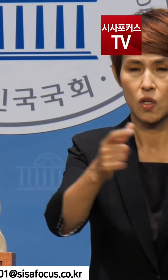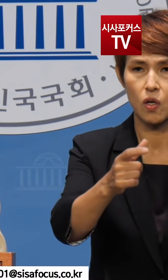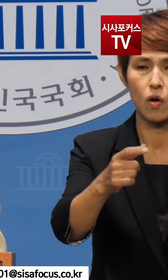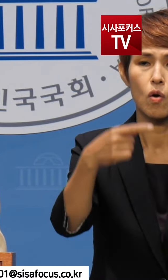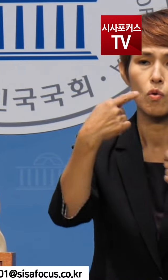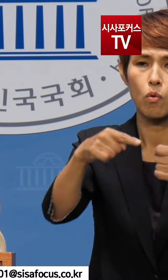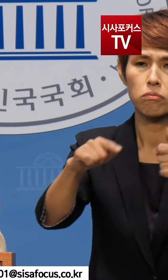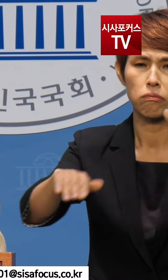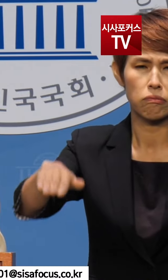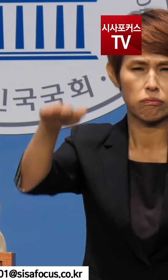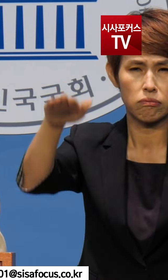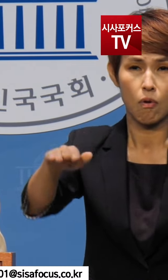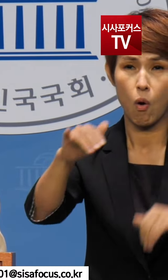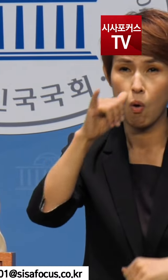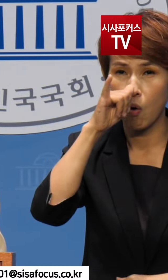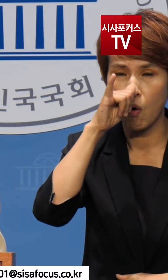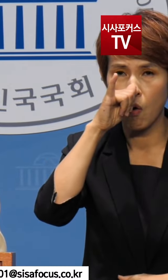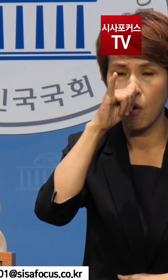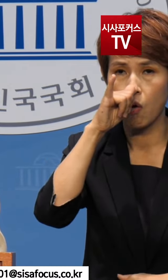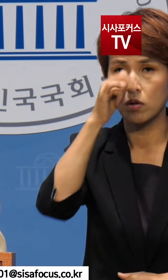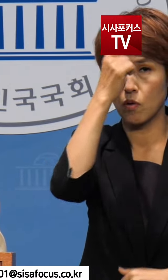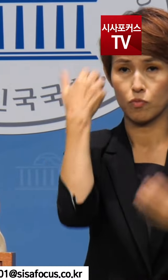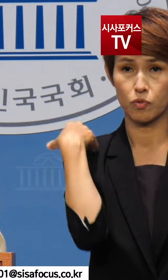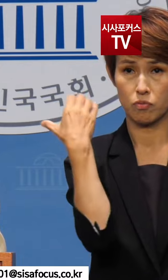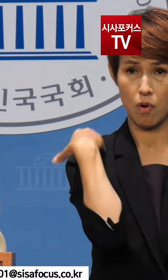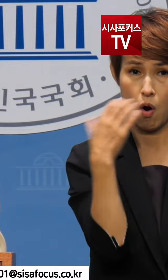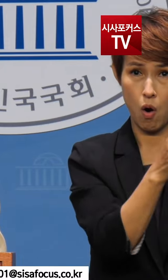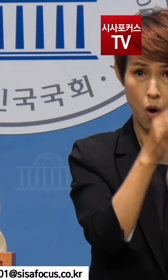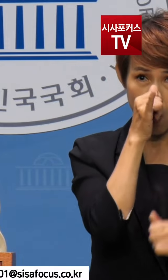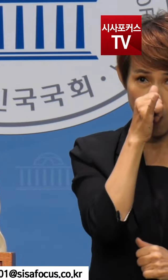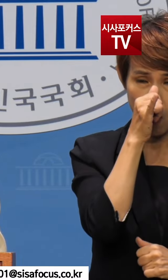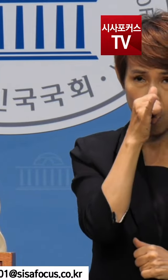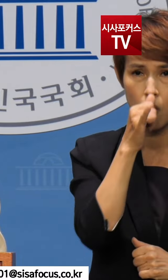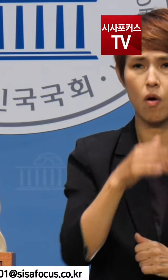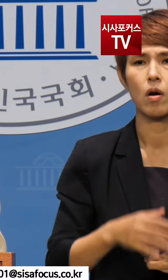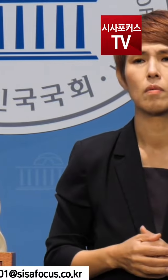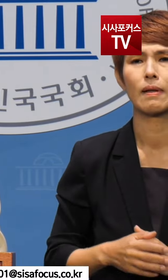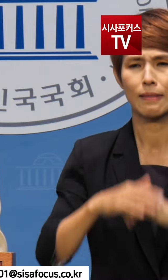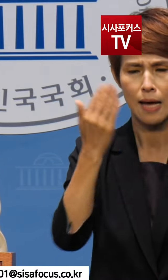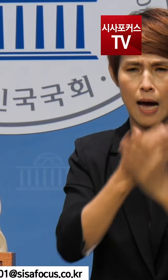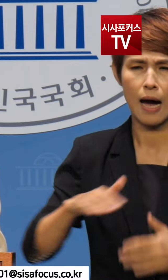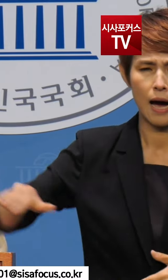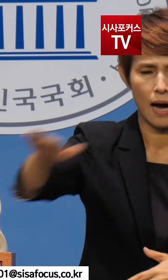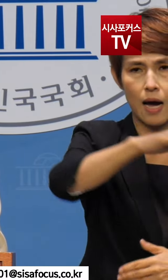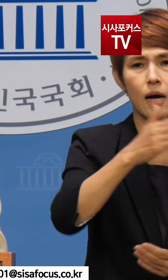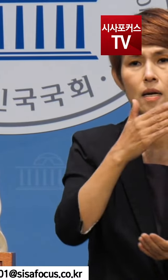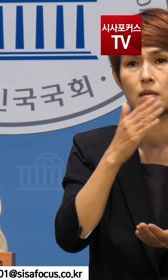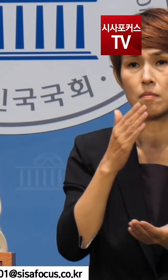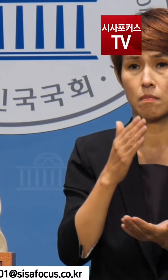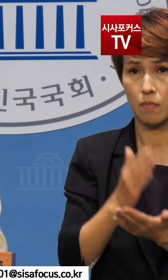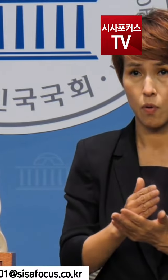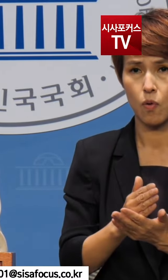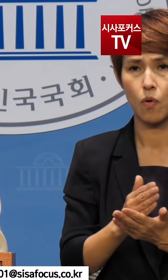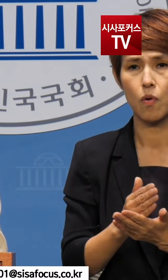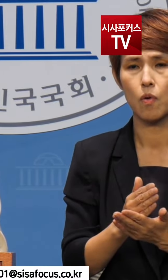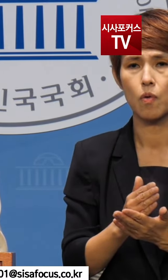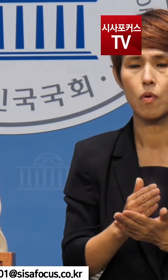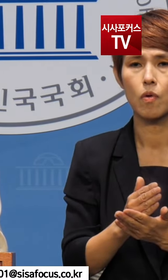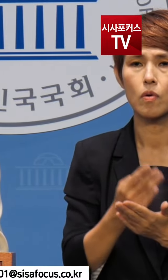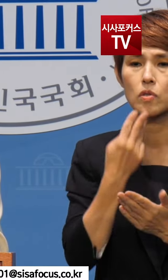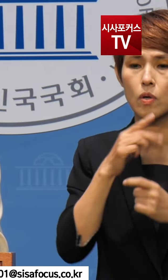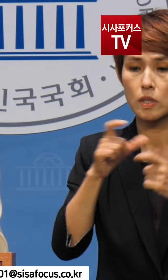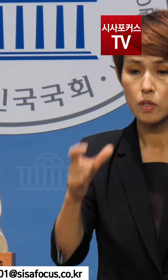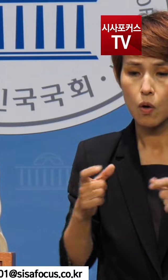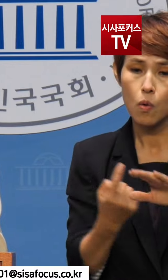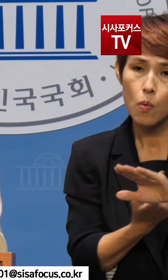격차 해소가 국가의 중요한 책무라면 오히려 시범 운영 없는 전면 도입보다 지역 소멸이 우려되는 비수도권